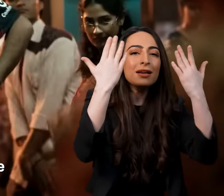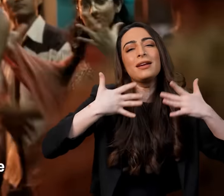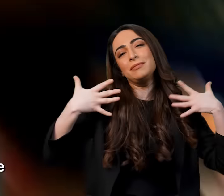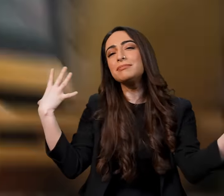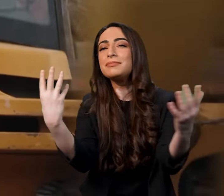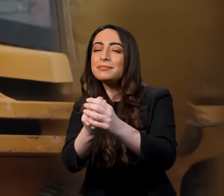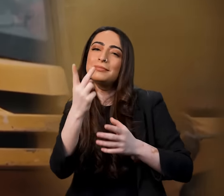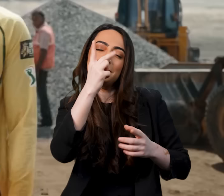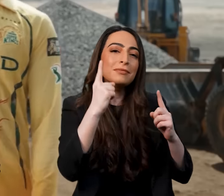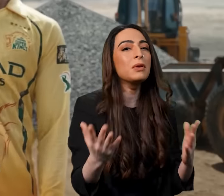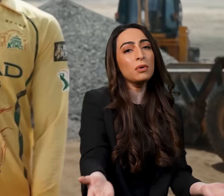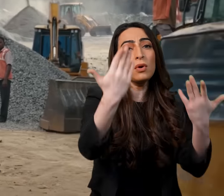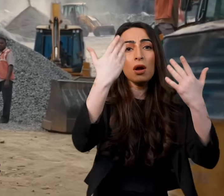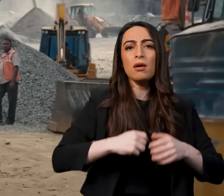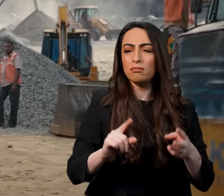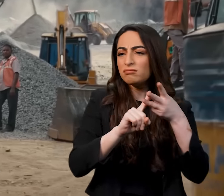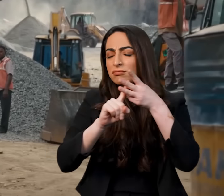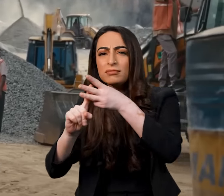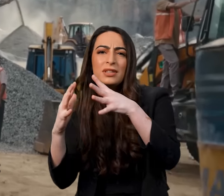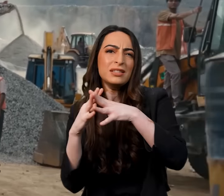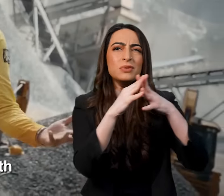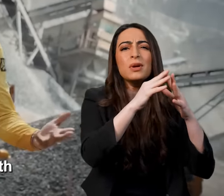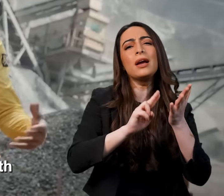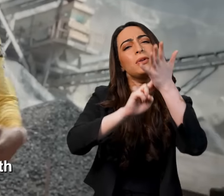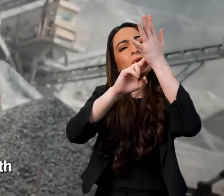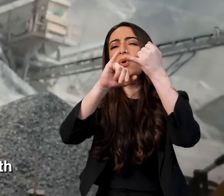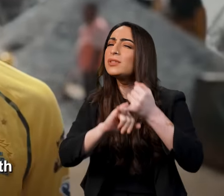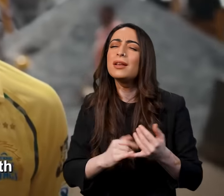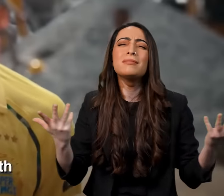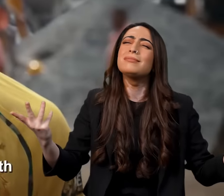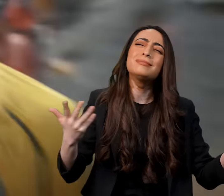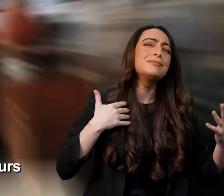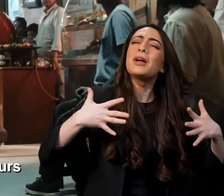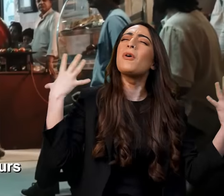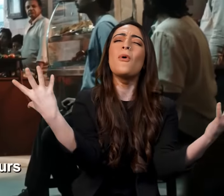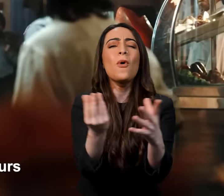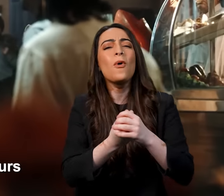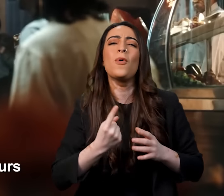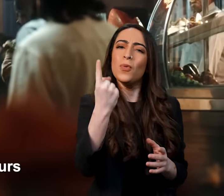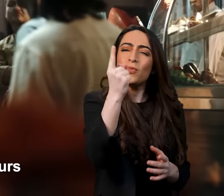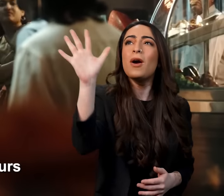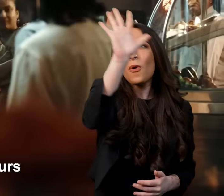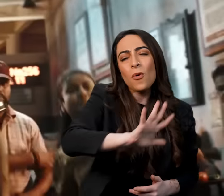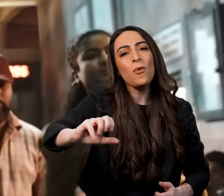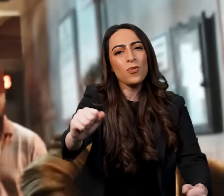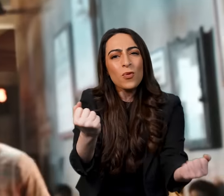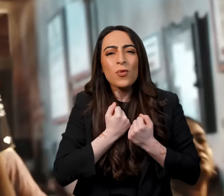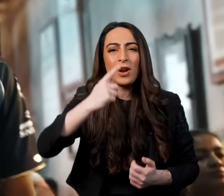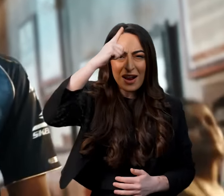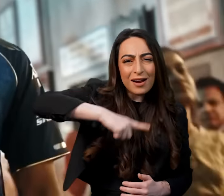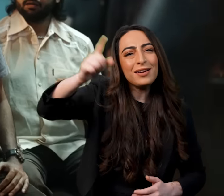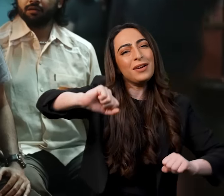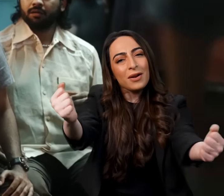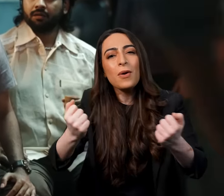एक होके देख। पूर्व या शायद पश्चिम, उत्तर या में भी दक्षिण, ये पूरी कंट्री अपनी, ये